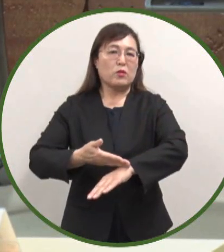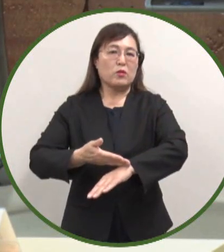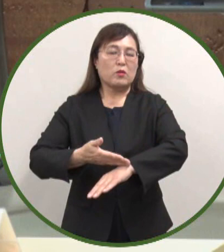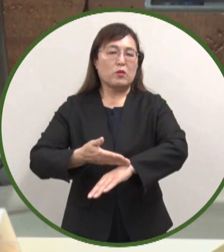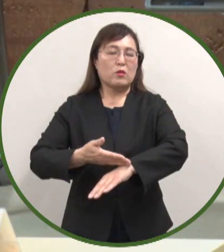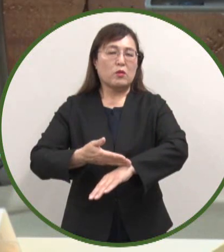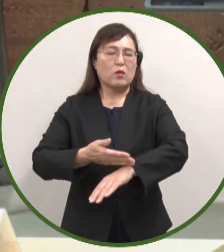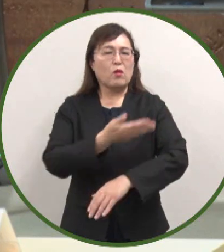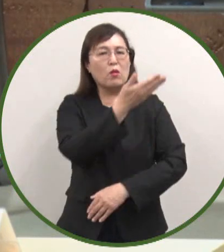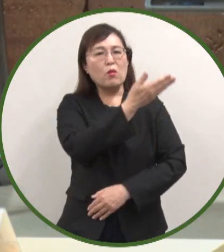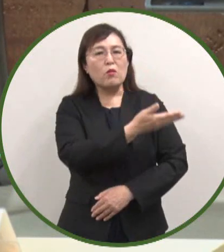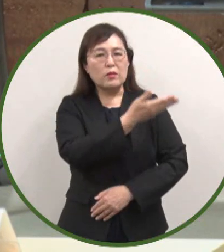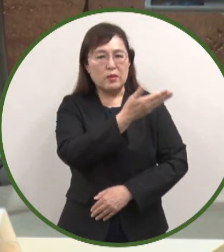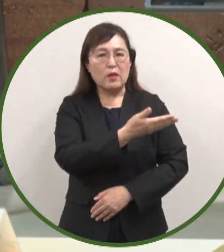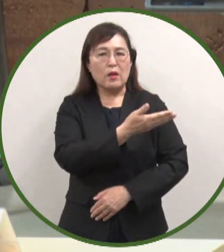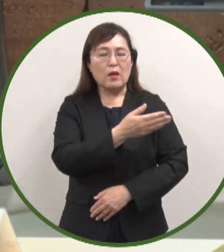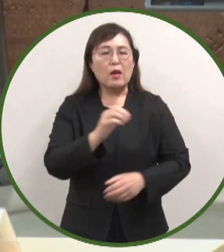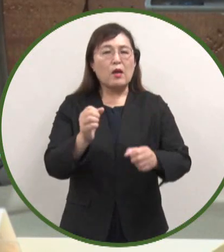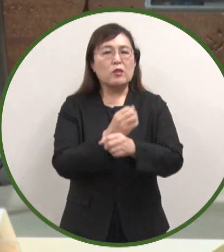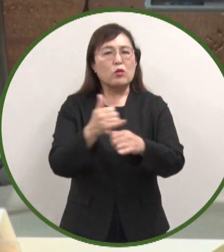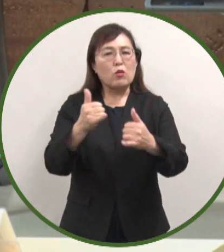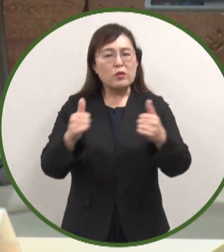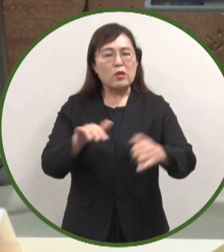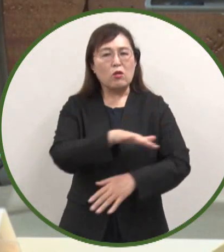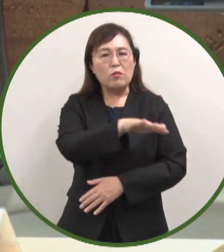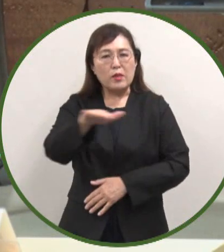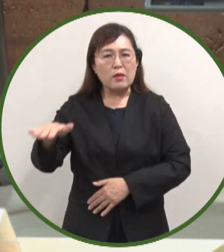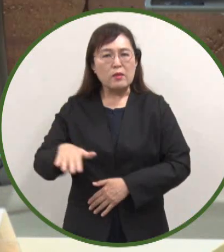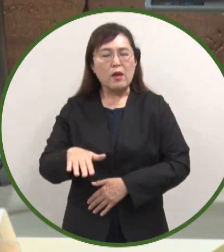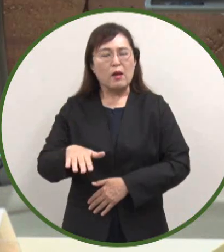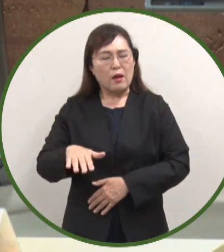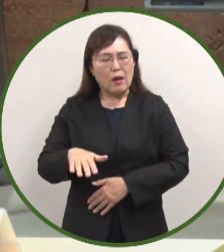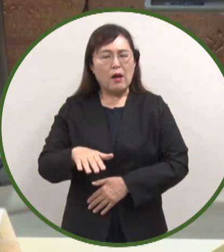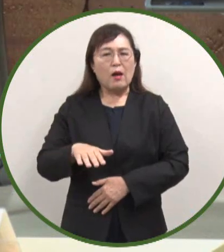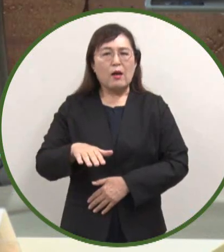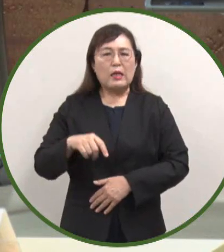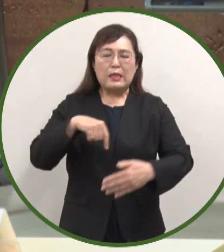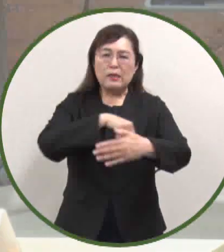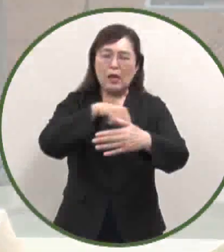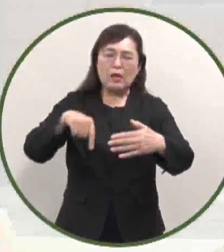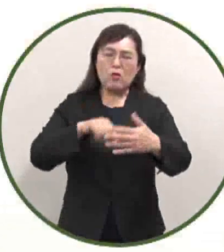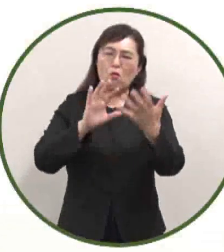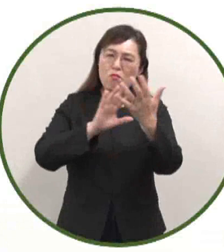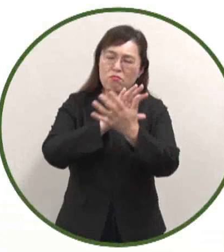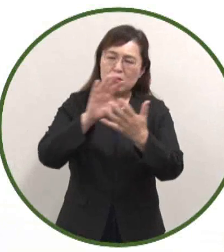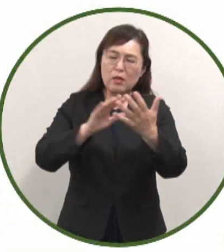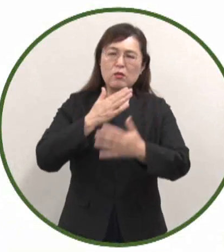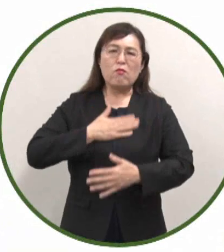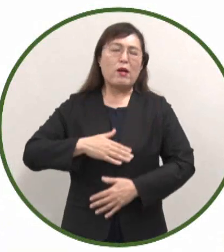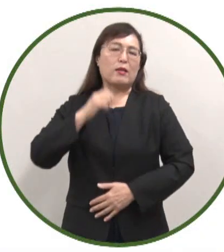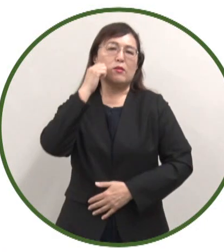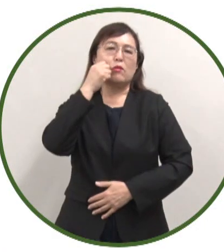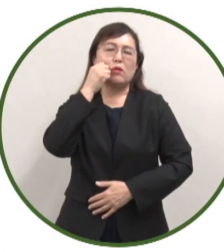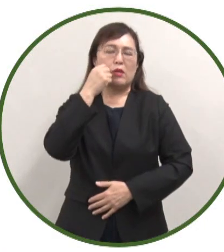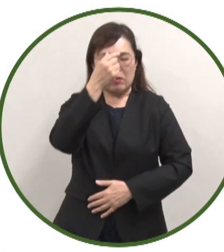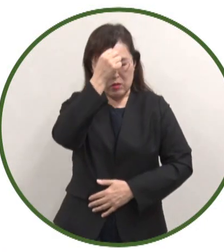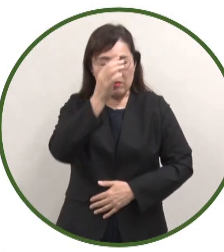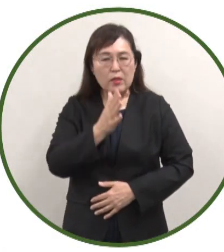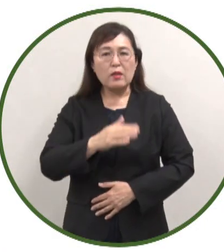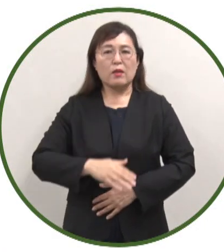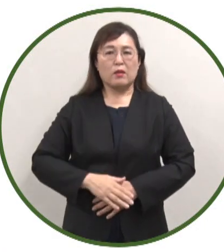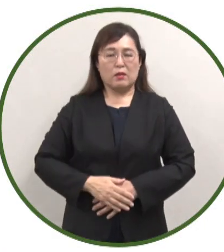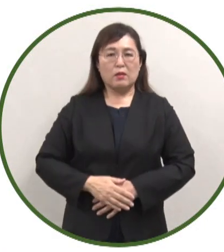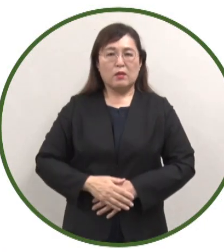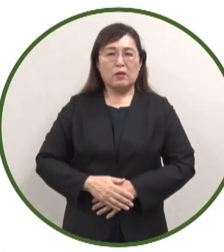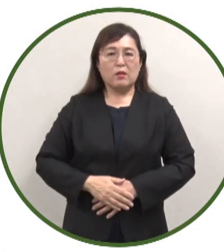大変ちょっと事業者の皆様には大変複雑になっていてですね、申し訳ないんですけども、12日にすでに対策を始め